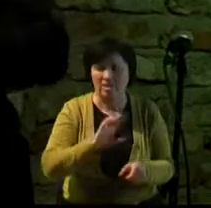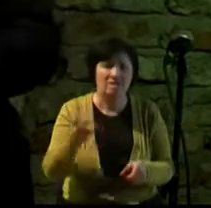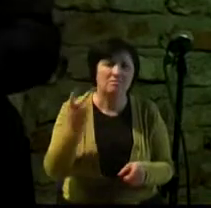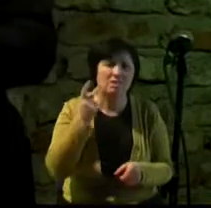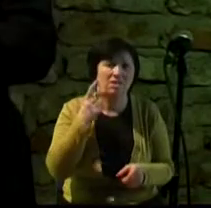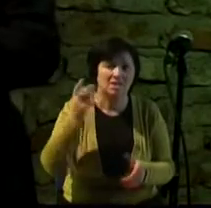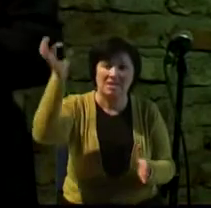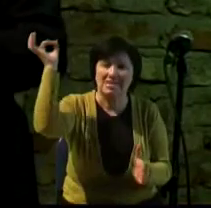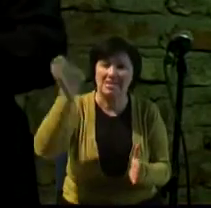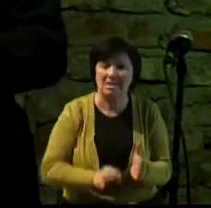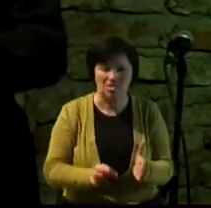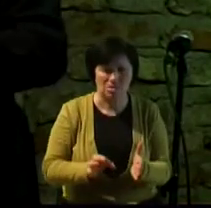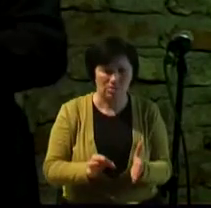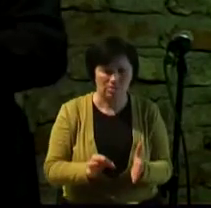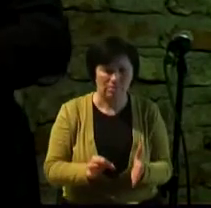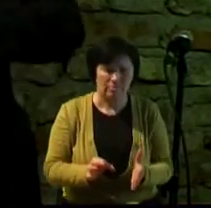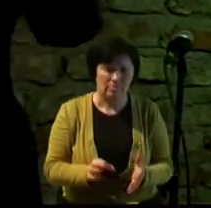Но Он